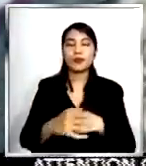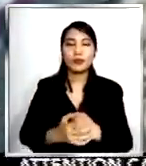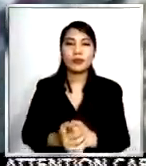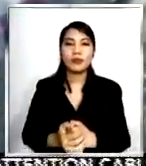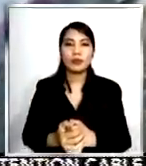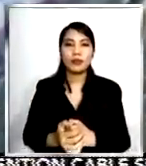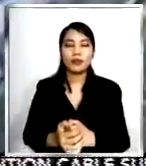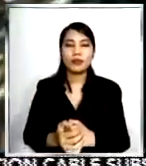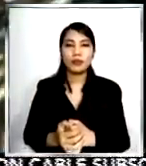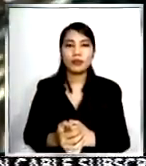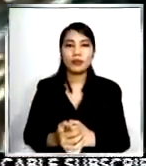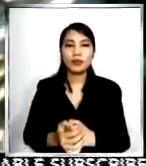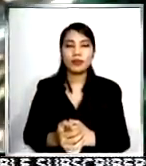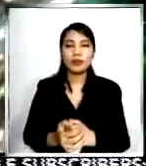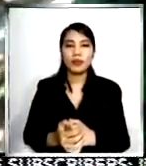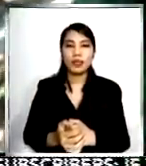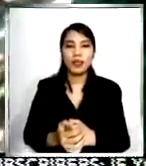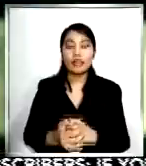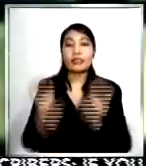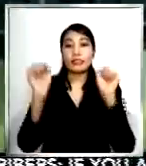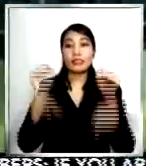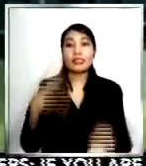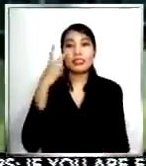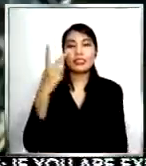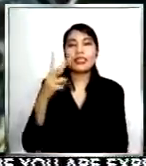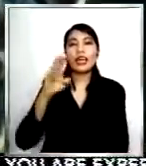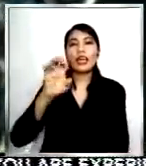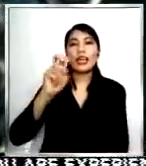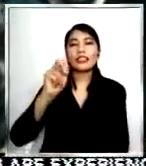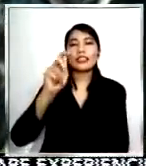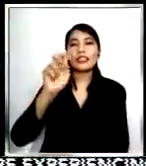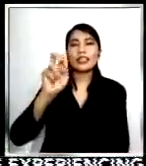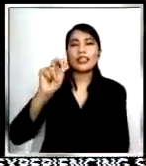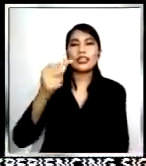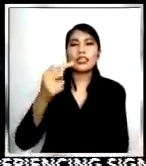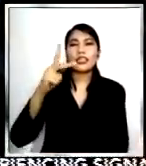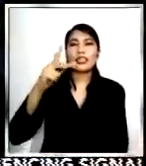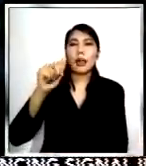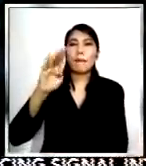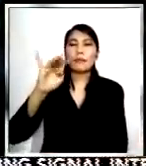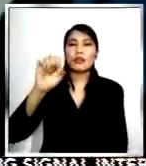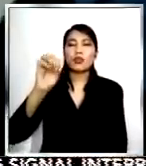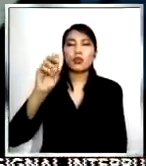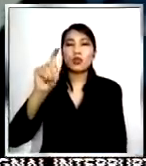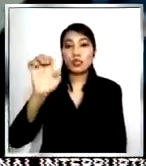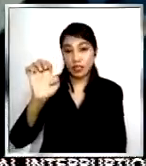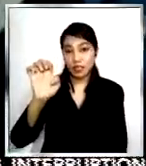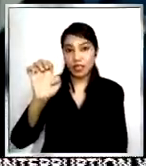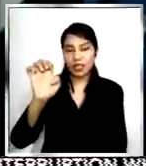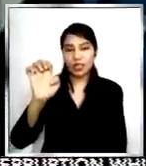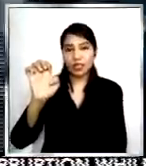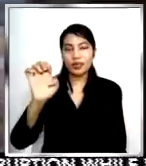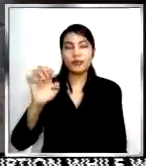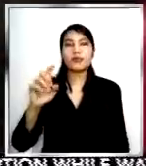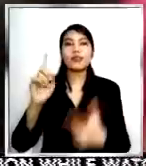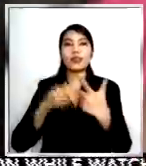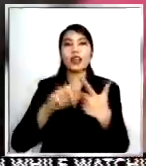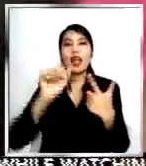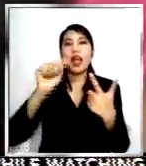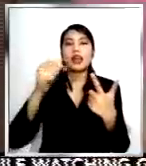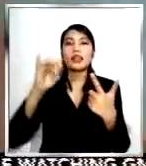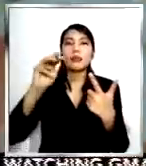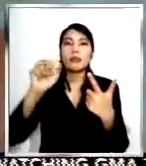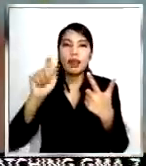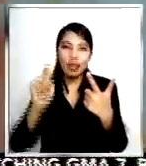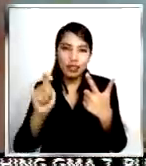Cabisote. Mapapanood din ang Enteng Cabisote 10 and the Abangers. Si Agimat at si Enteng Cabisote,